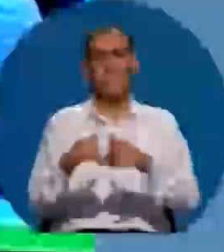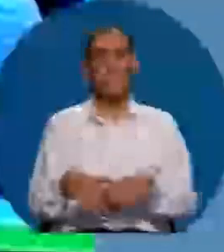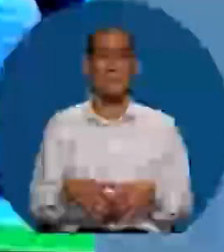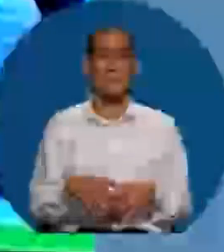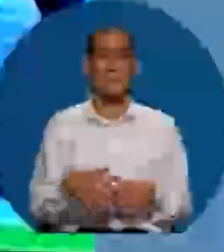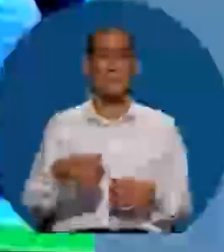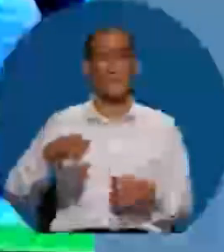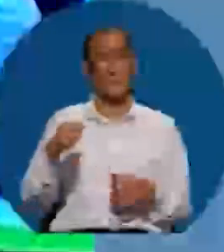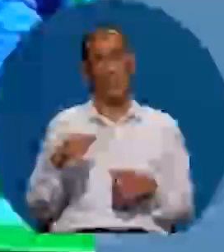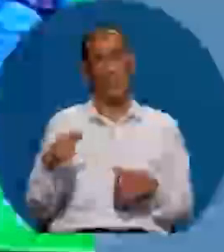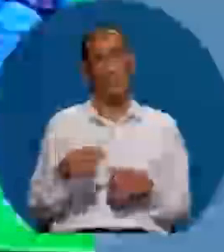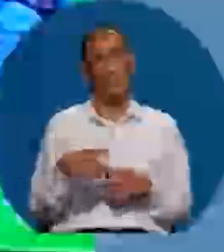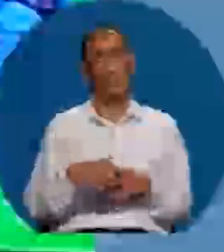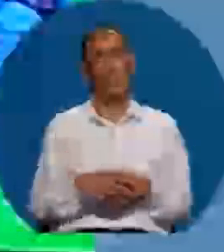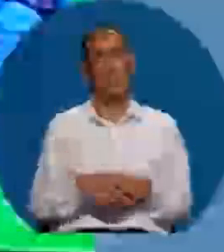оқушылар.